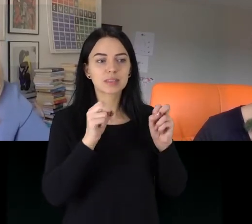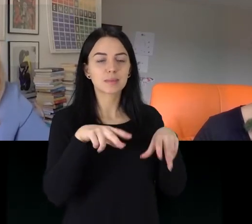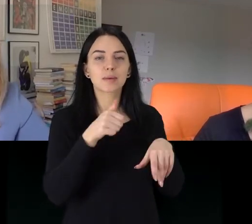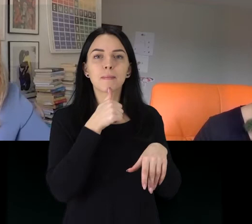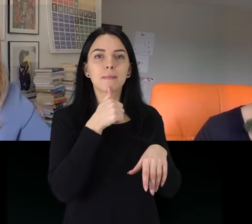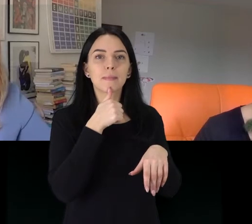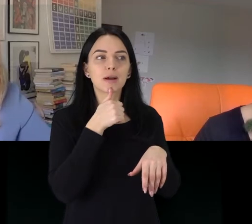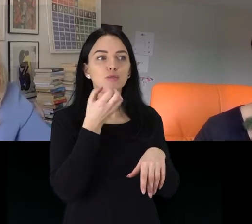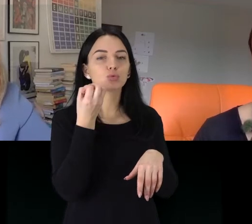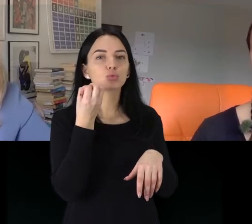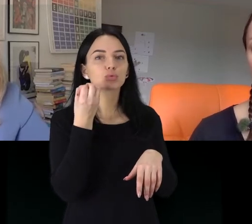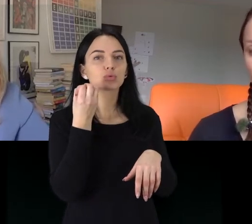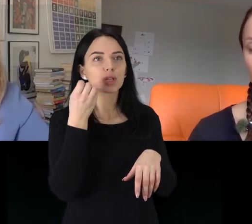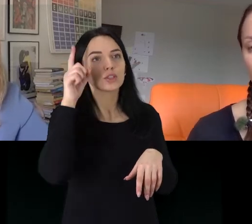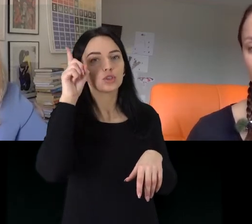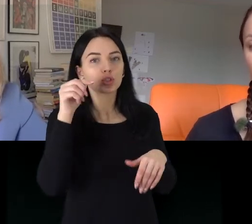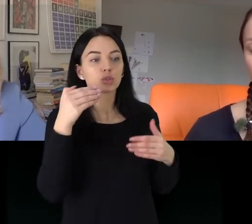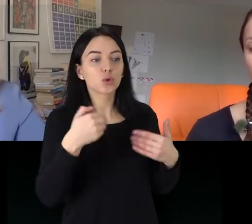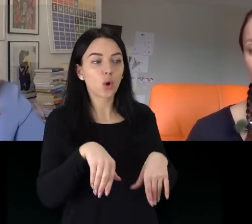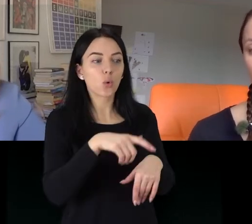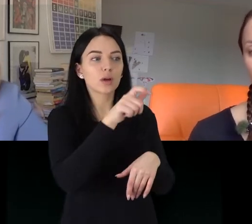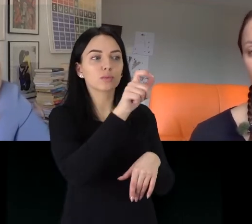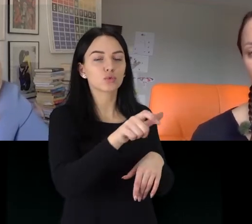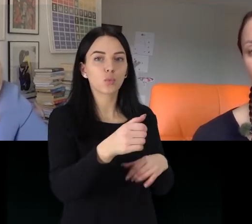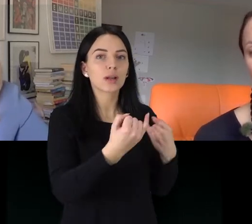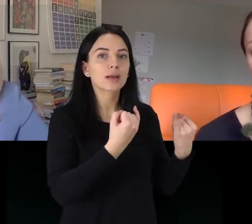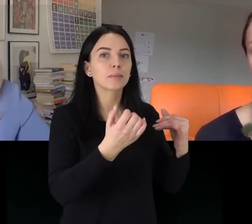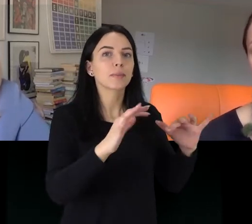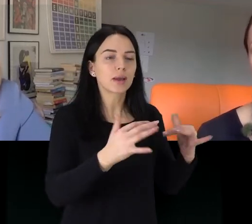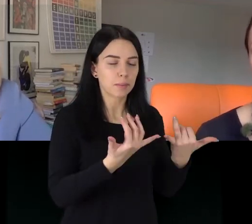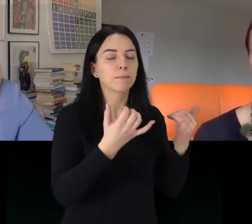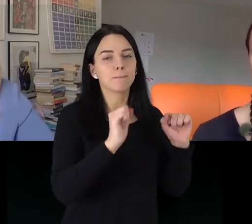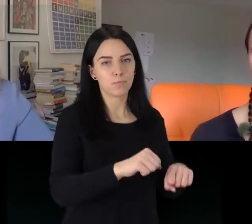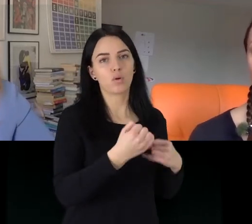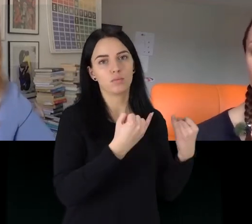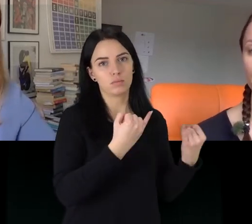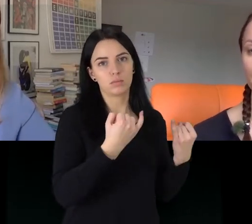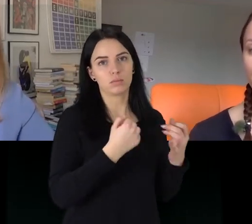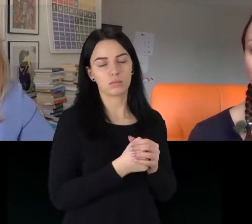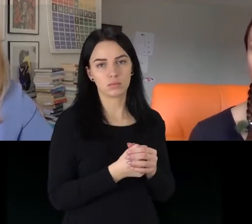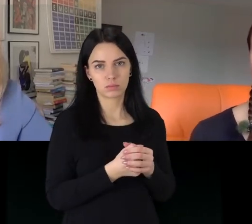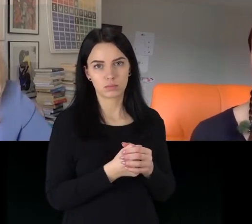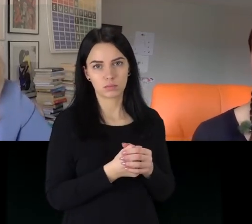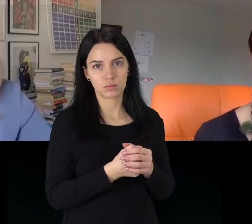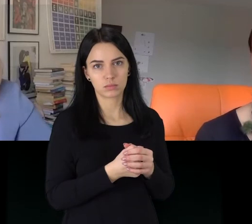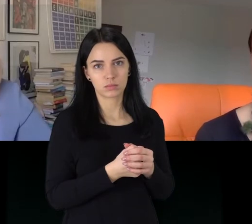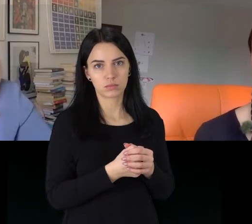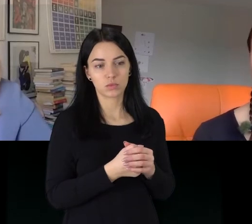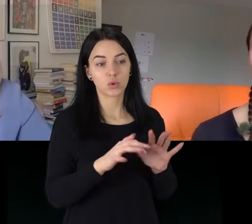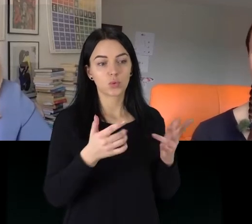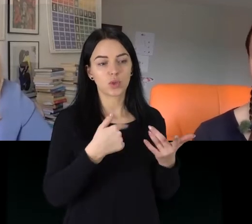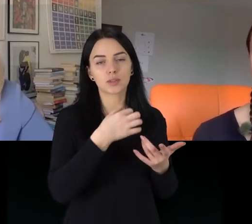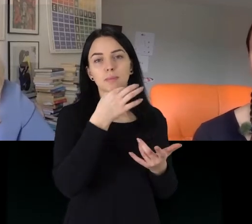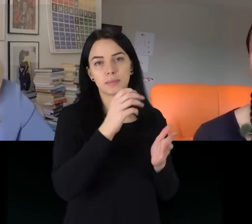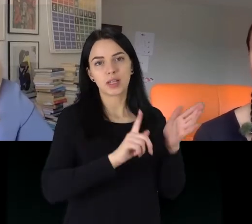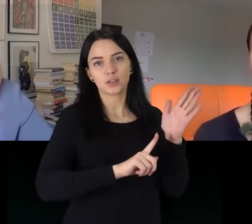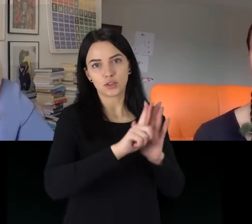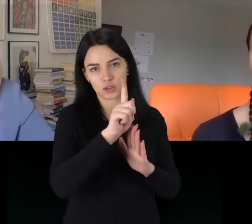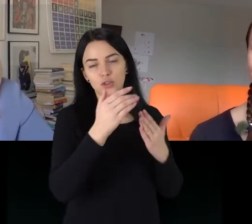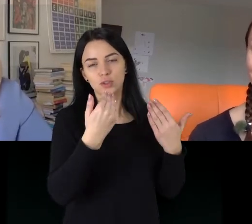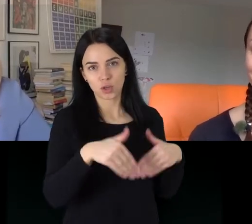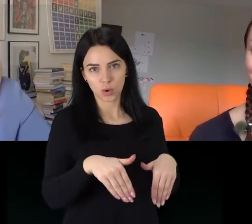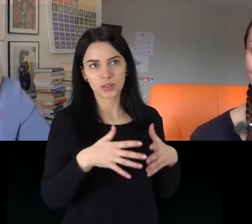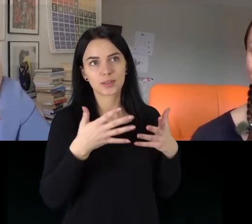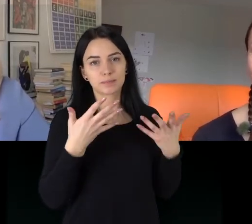kaip kalbėti su tais artimais žmonėmis, su jais pasikalbėti. O kalbėtis, jeigu aš jau čia taip, žinot, užanonsavau, tai tiesiog, nu,